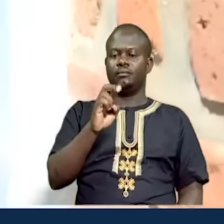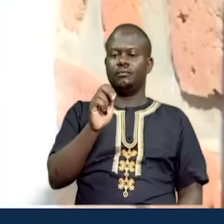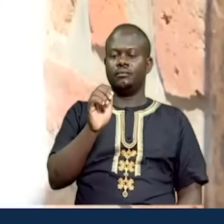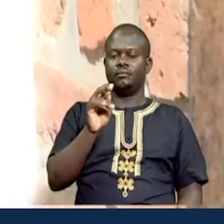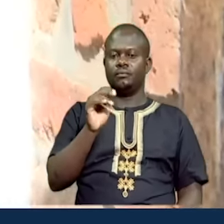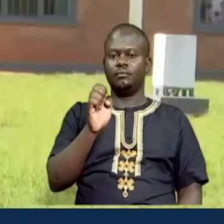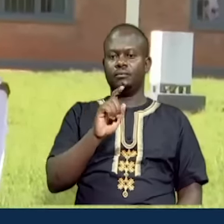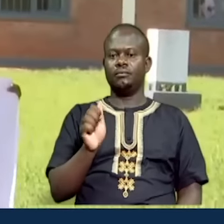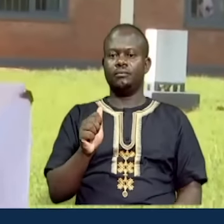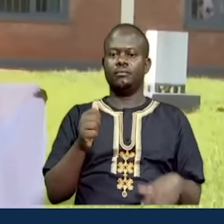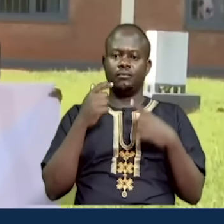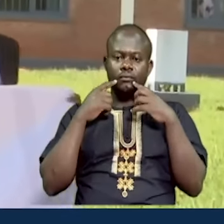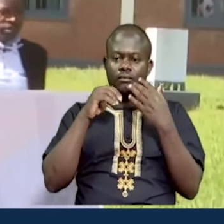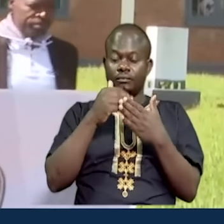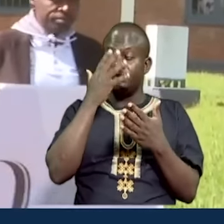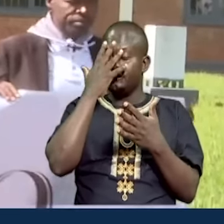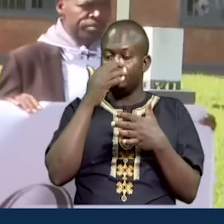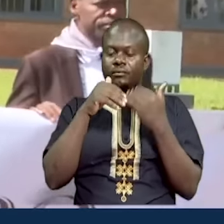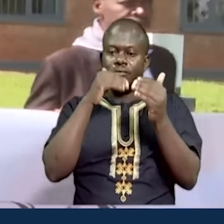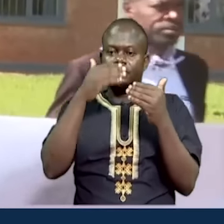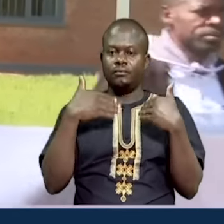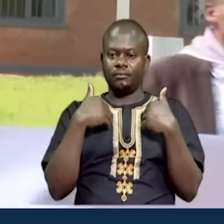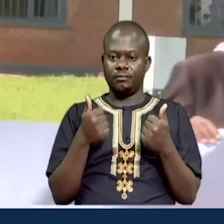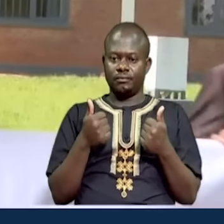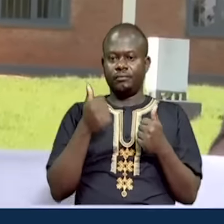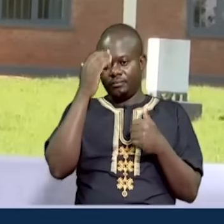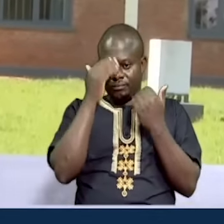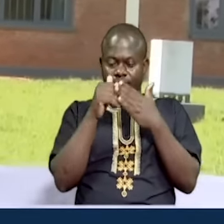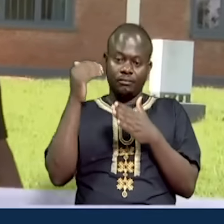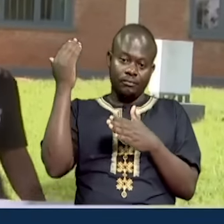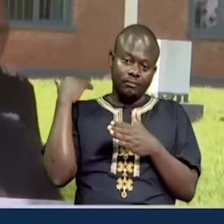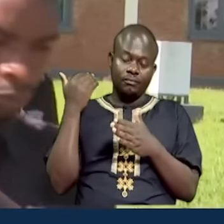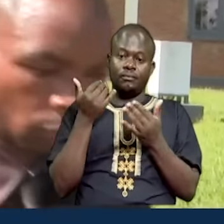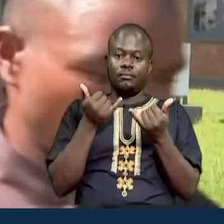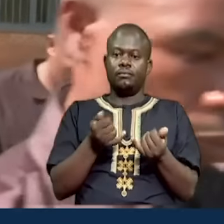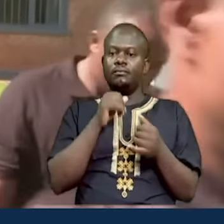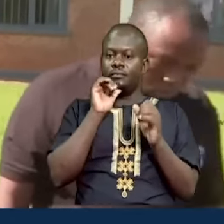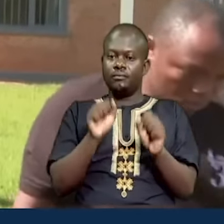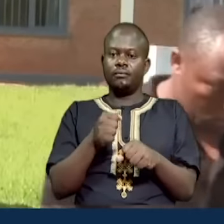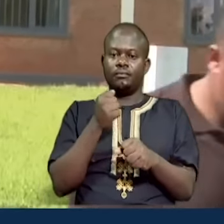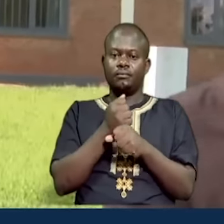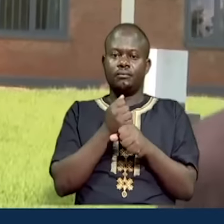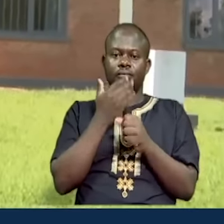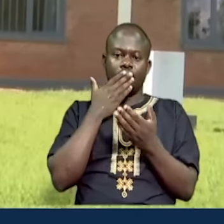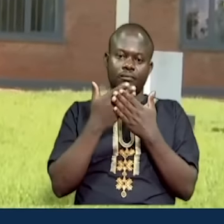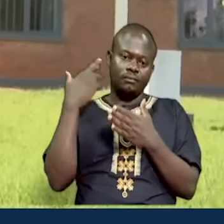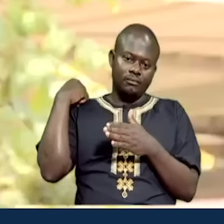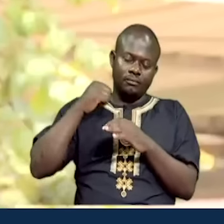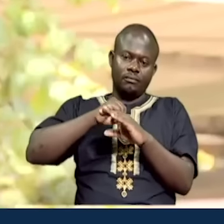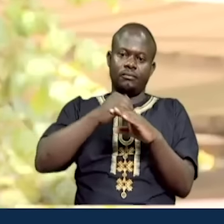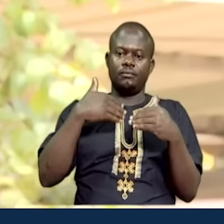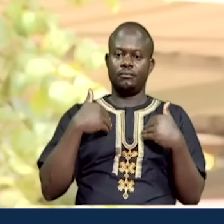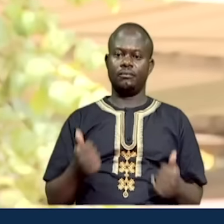uyoboreye ibitaro asanga ari igisebo kuri uru rwego rw'ubuzima kuko abariho icyo gihe batabashije kuzuza inshingano zabo zo kurengera ubuzima